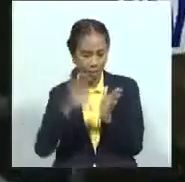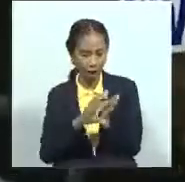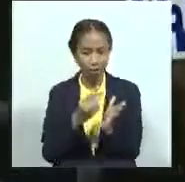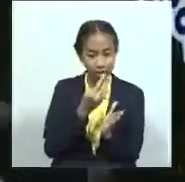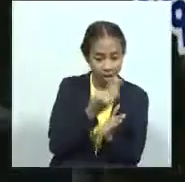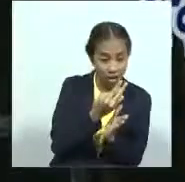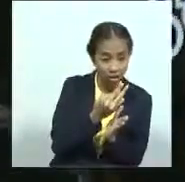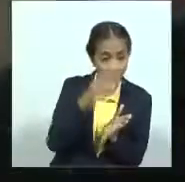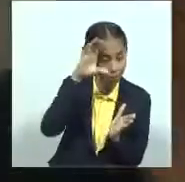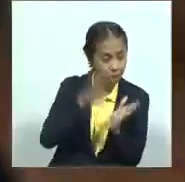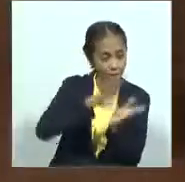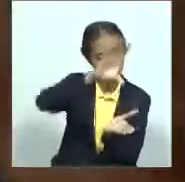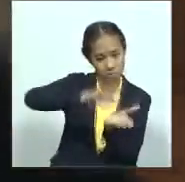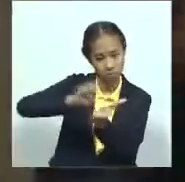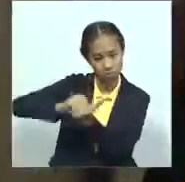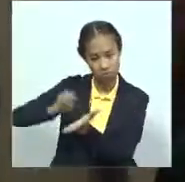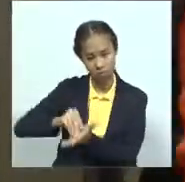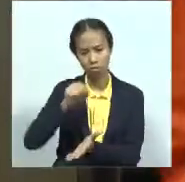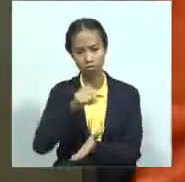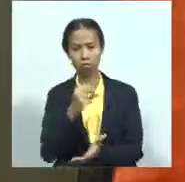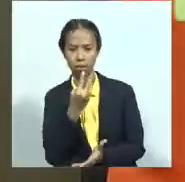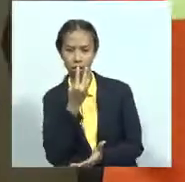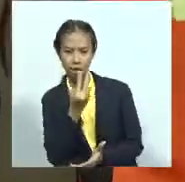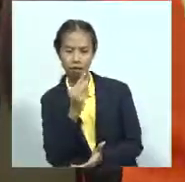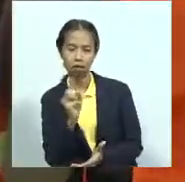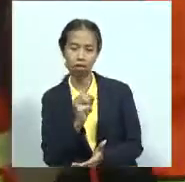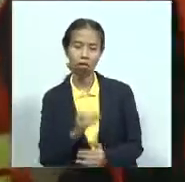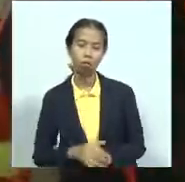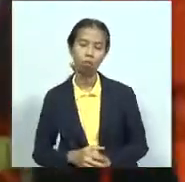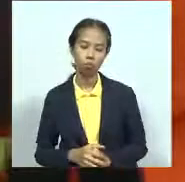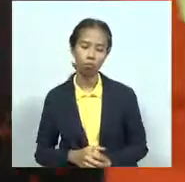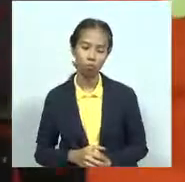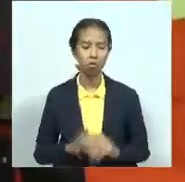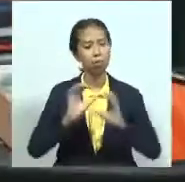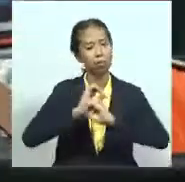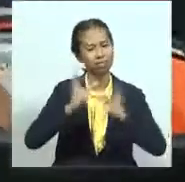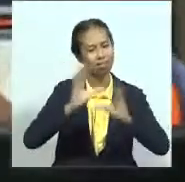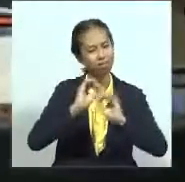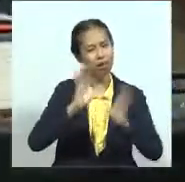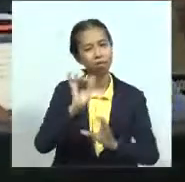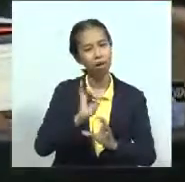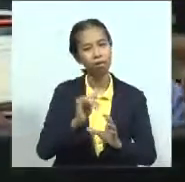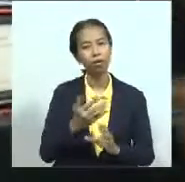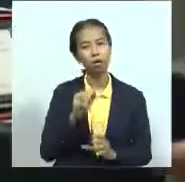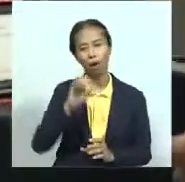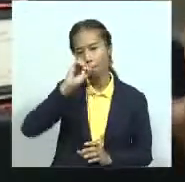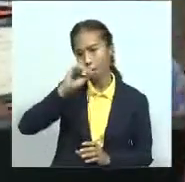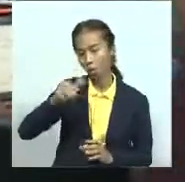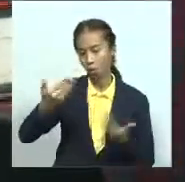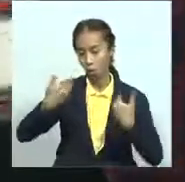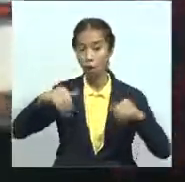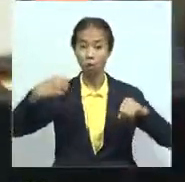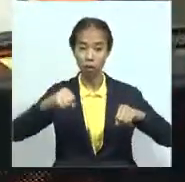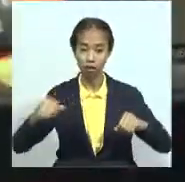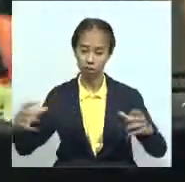รวมเอามาได้บางภาพบางมุมก็ยอมรับว่ามันยังไม่ชัดเจนจึงต้องให้วินรถมอเตอร์ไซค์รับจ้างของทั้ง